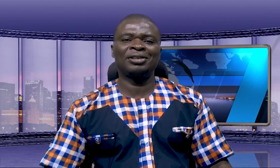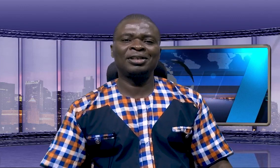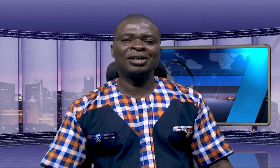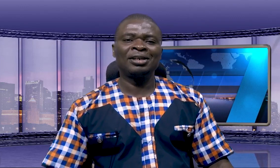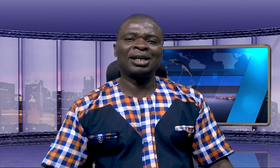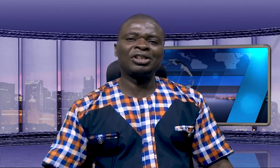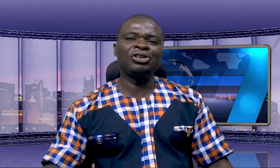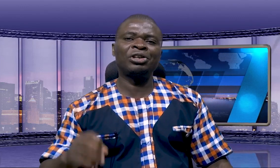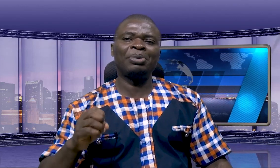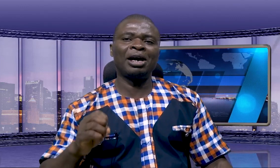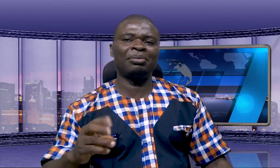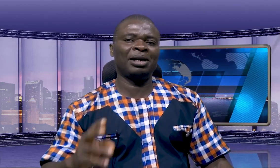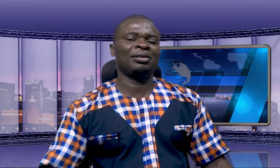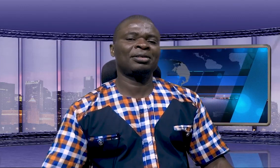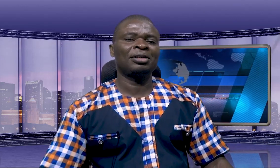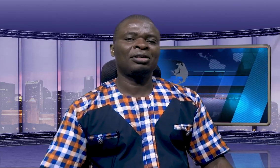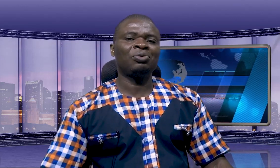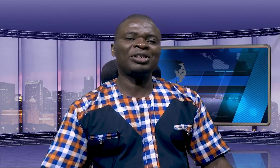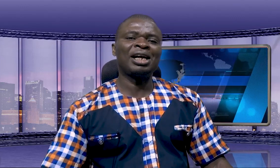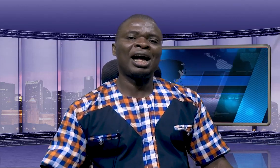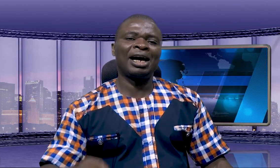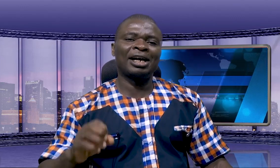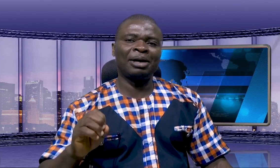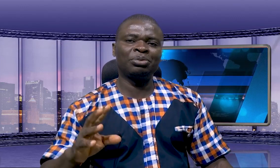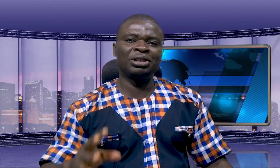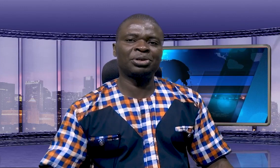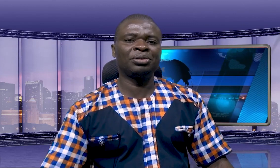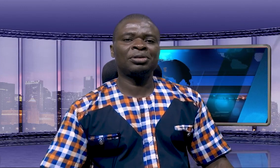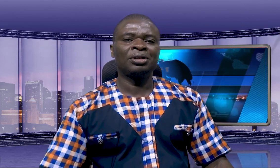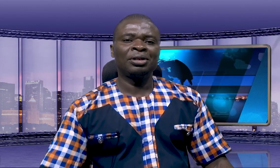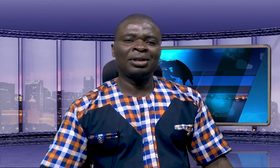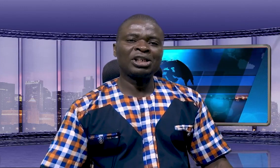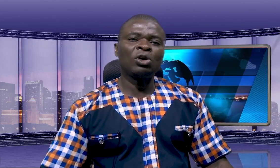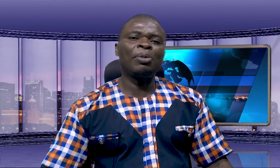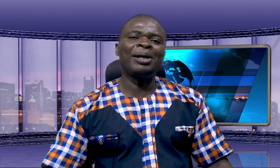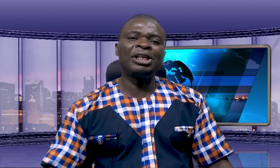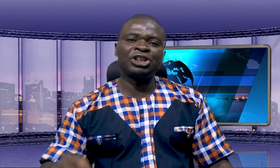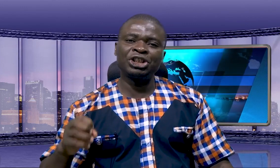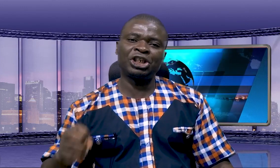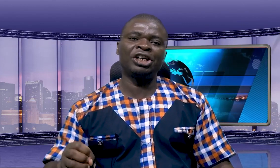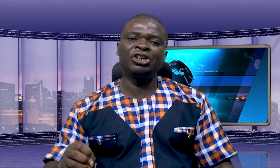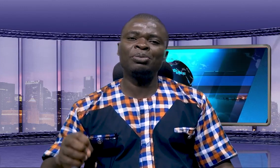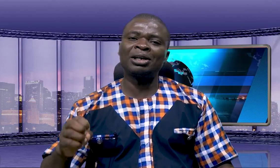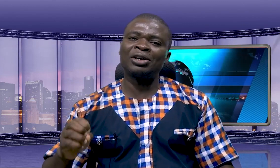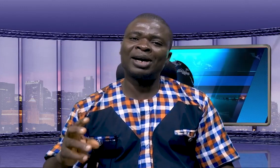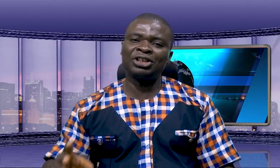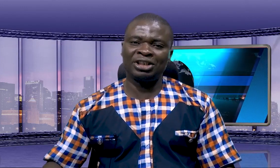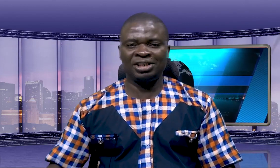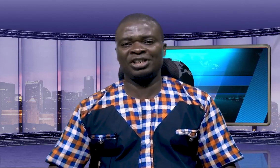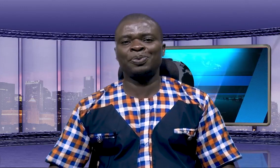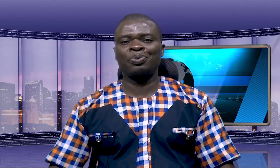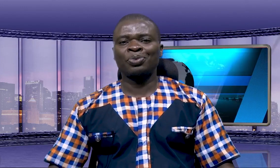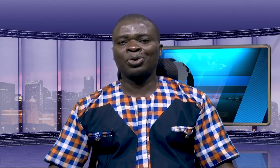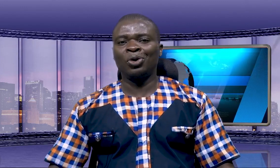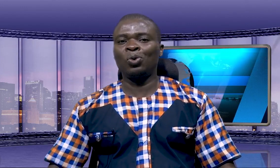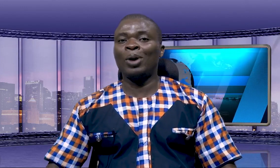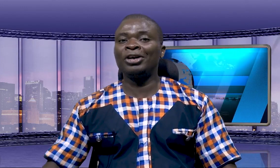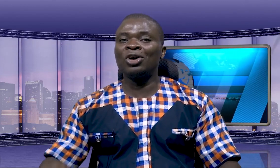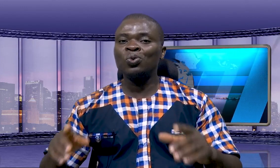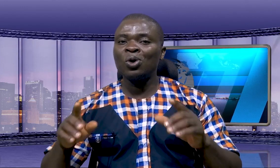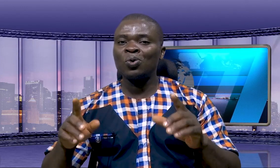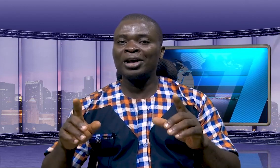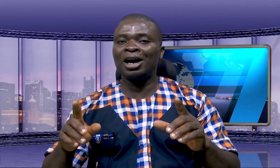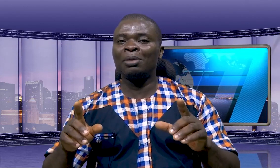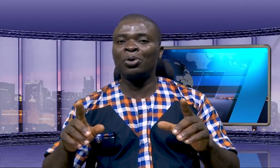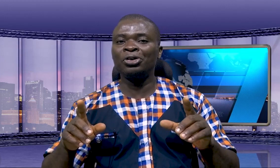nsọ, nata ịrịba ama, nweta agamniru, nata ebube dị iche iche n'ime Kraịst Jizọs. Okwukwe